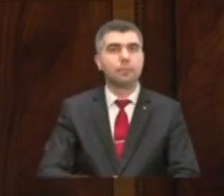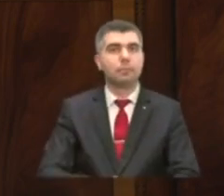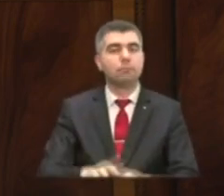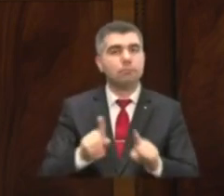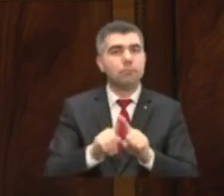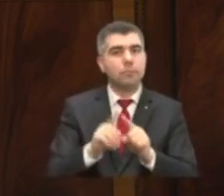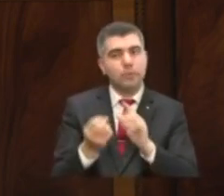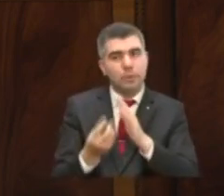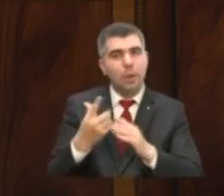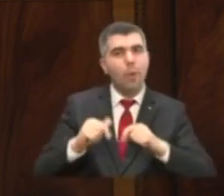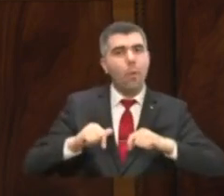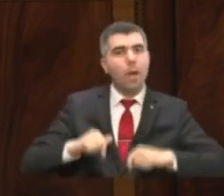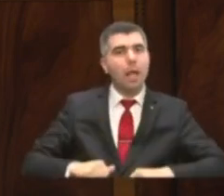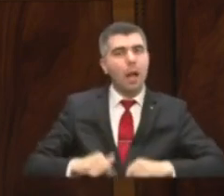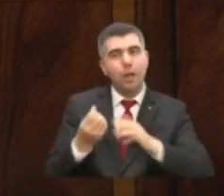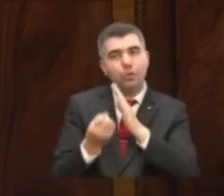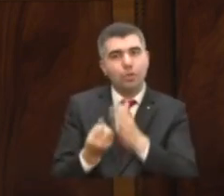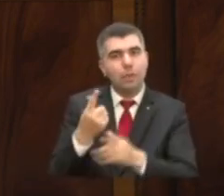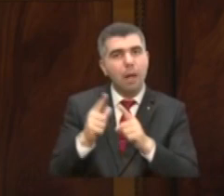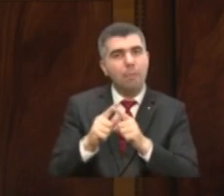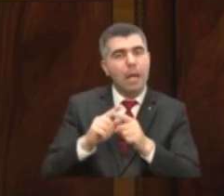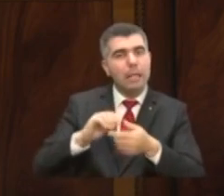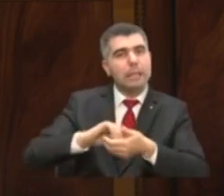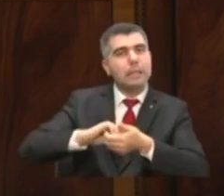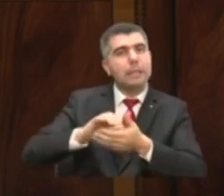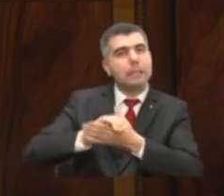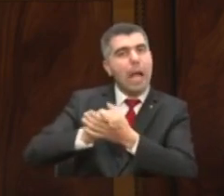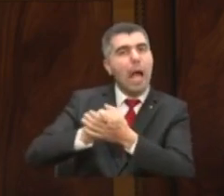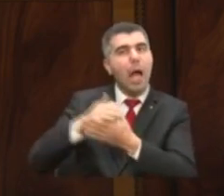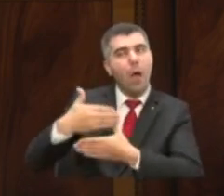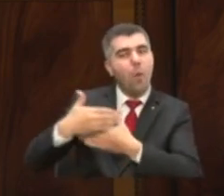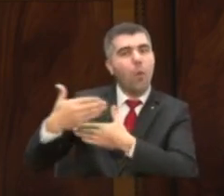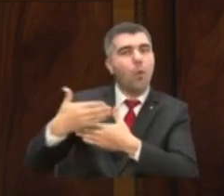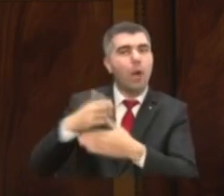إحداث للوزارة، وزارة التعاون، وزارة خاصة بالتعاون الإفريقي،